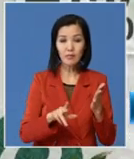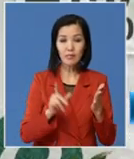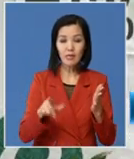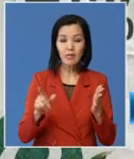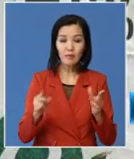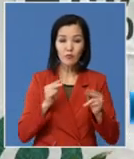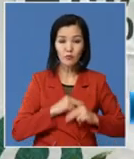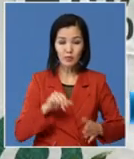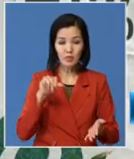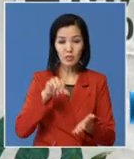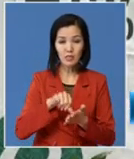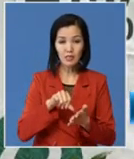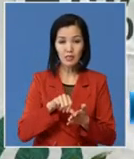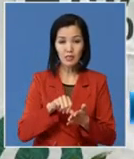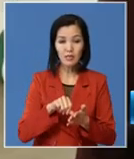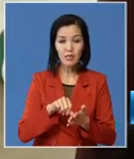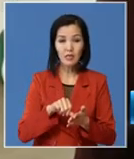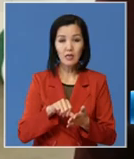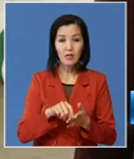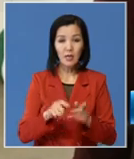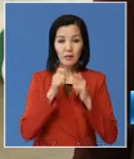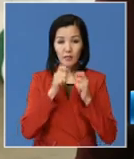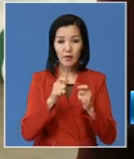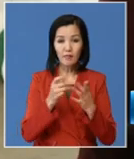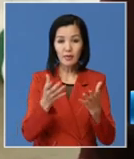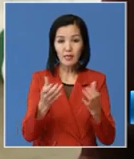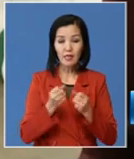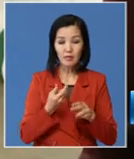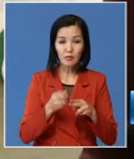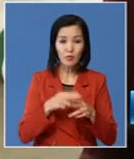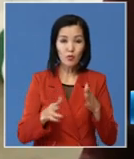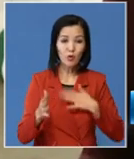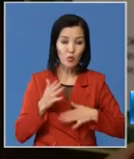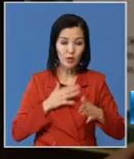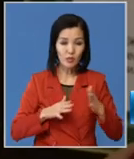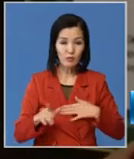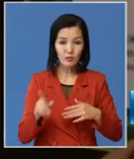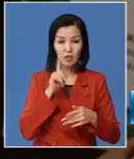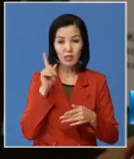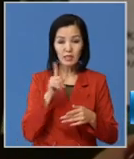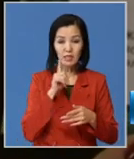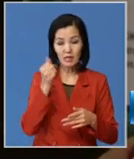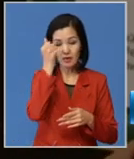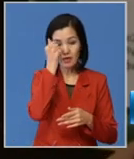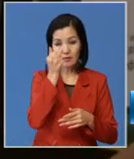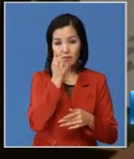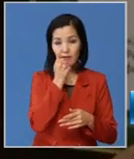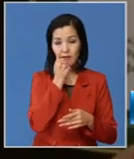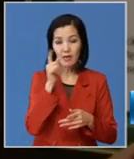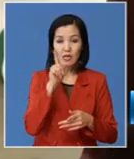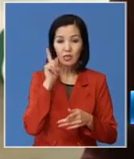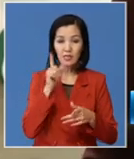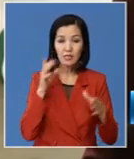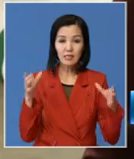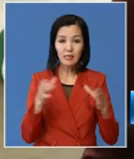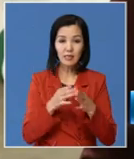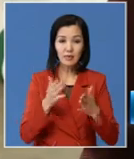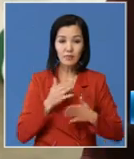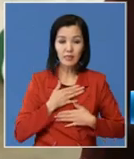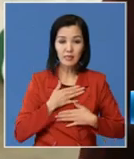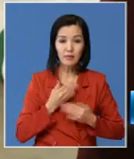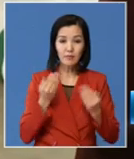Мейрам Базарұлының өмірбаянымен танысқан шәкірттерді журналистикаға қалай келгені қызықтырды. Негізі шығармашылыққа жаны жақын